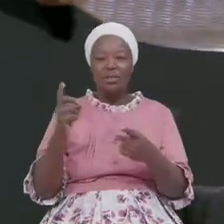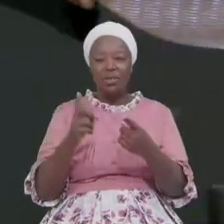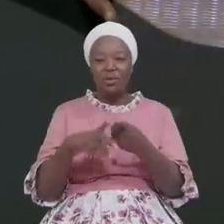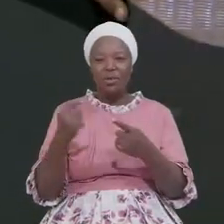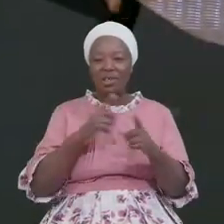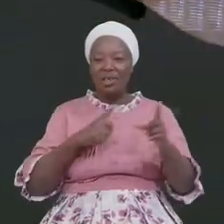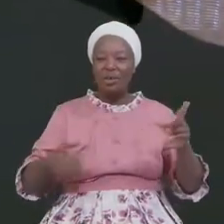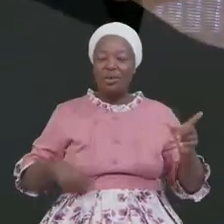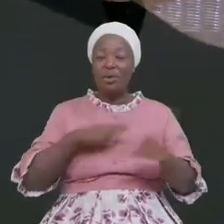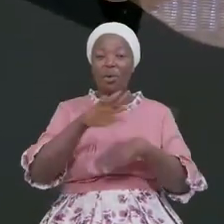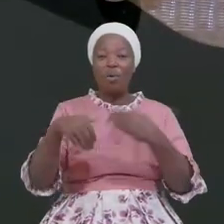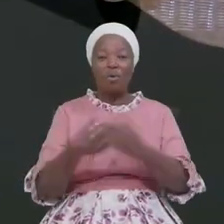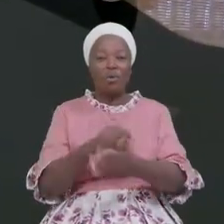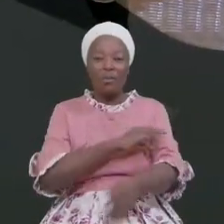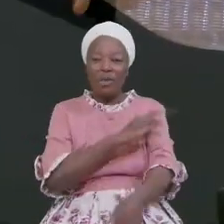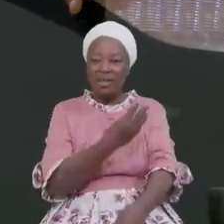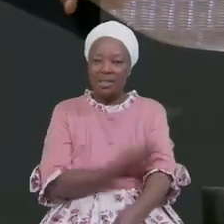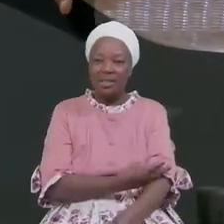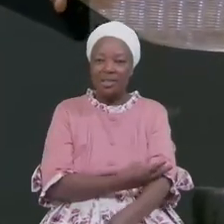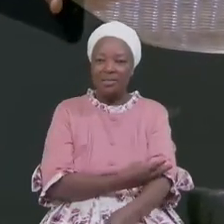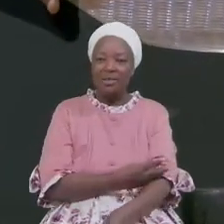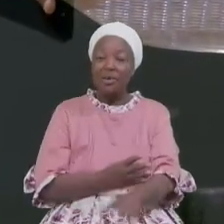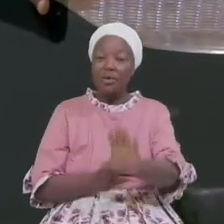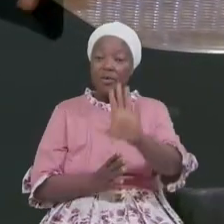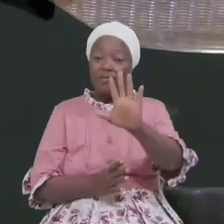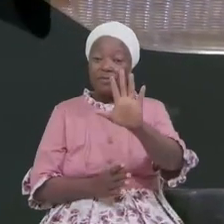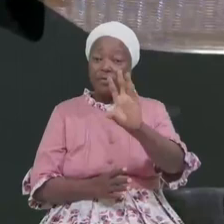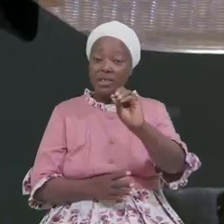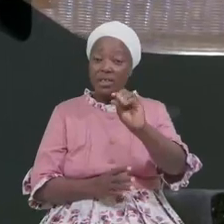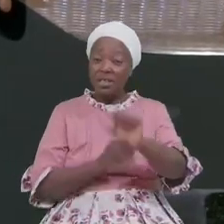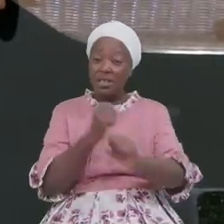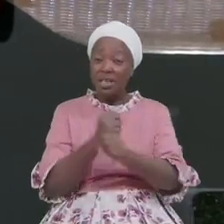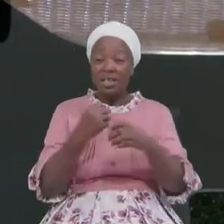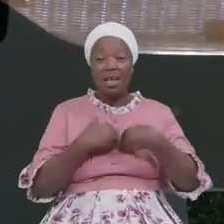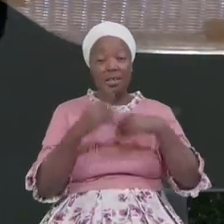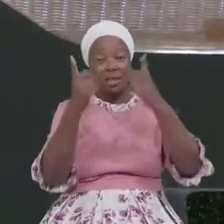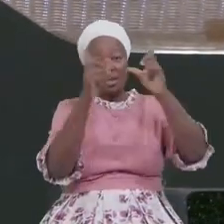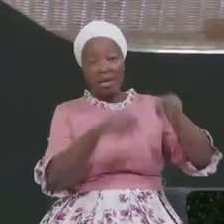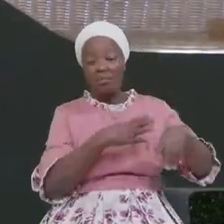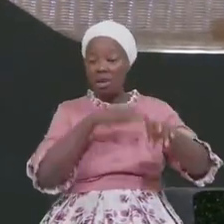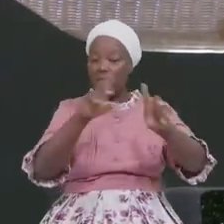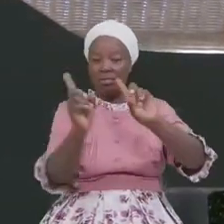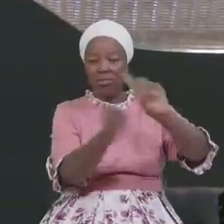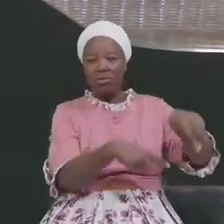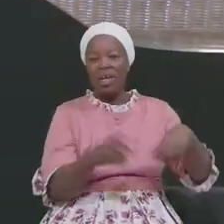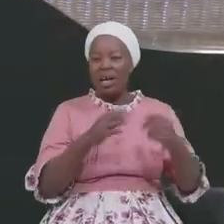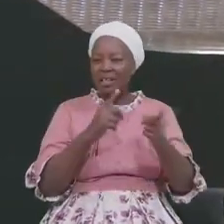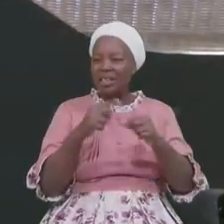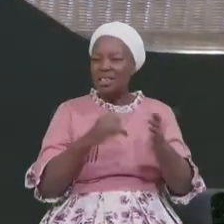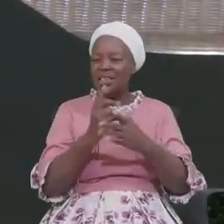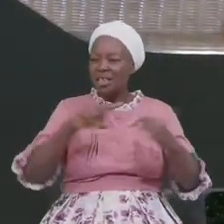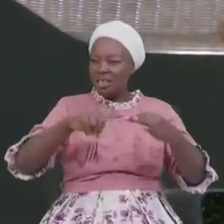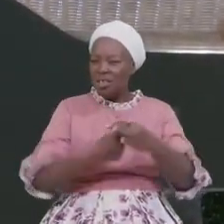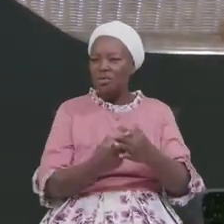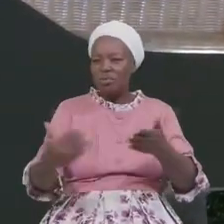Dieu Tout-Puissant. 50 ans sont venus et passés, et il y a un nouveau